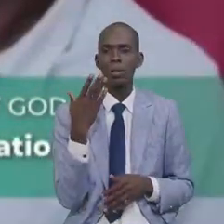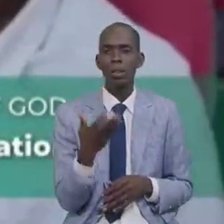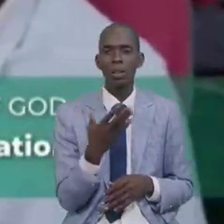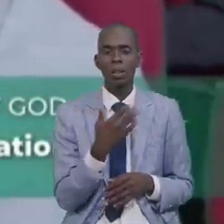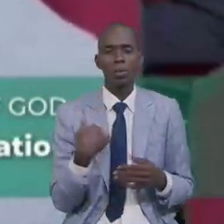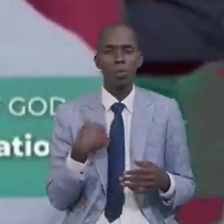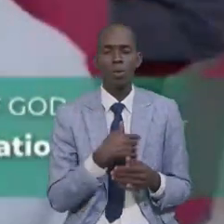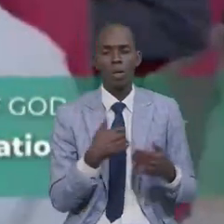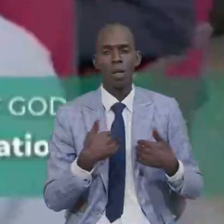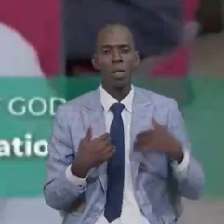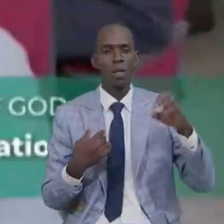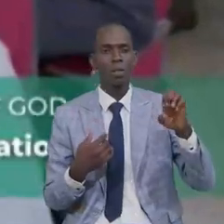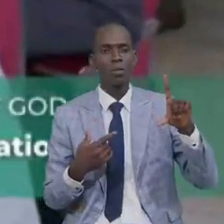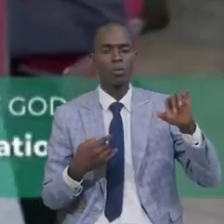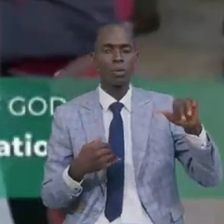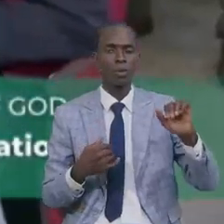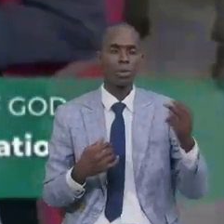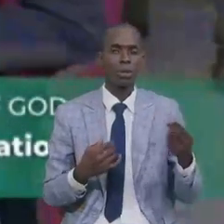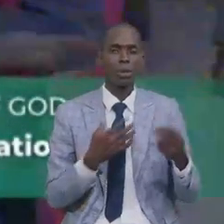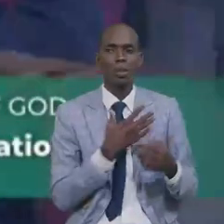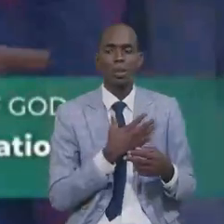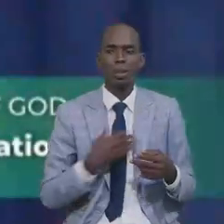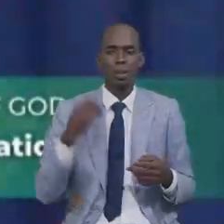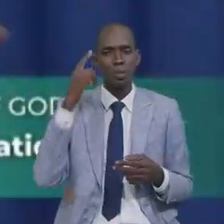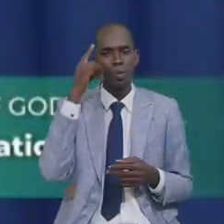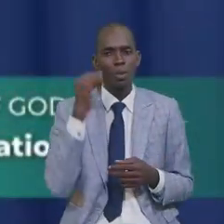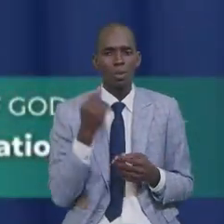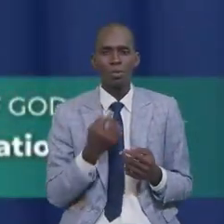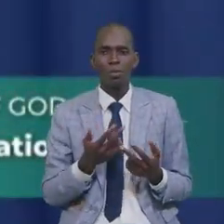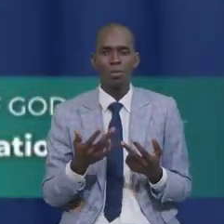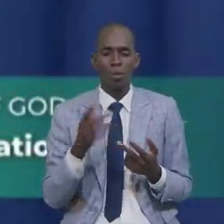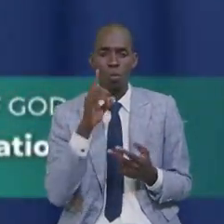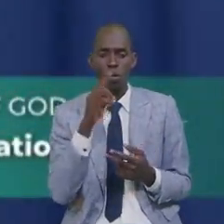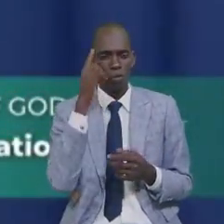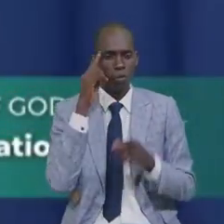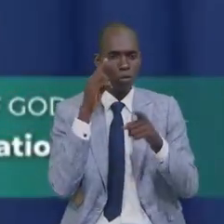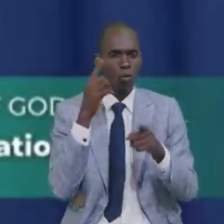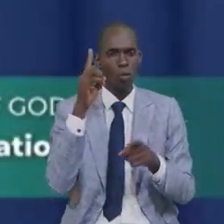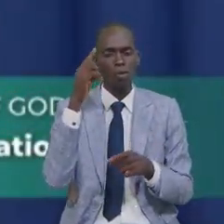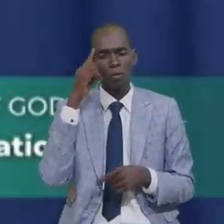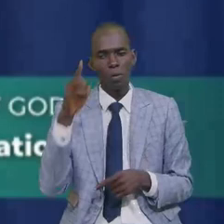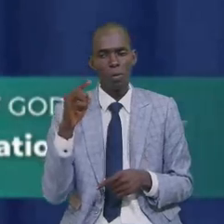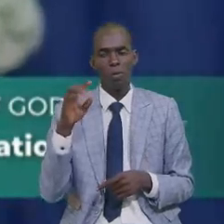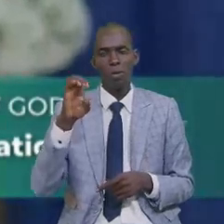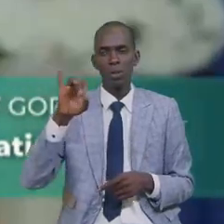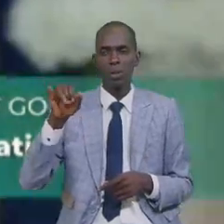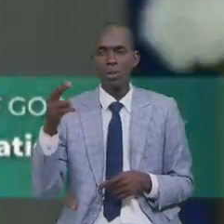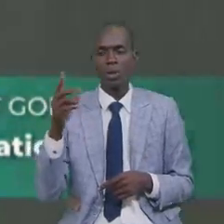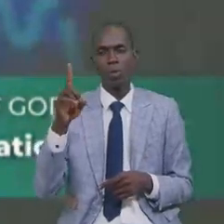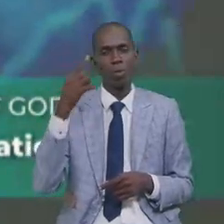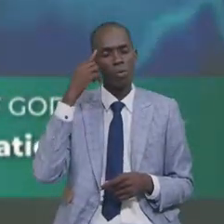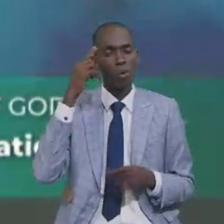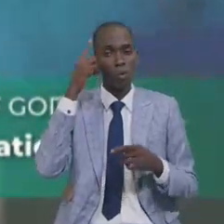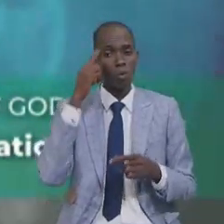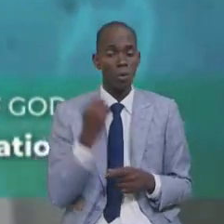Nous avons Élie et nous avons Moïse qui lui sont apparus. Et Pierre dit, ah, on va avoir une tente